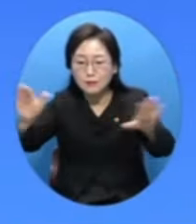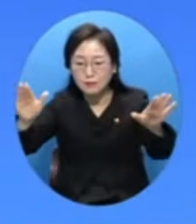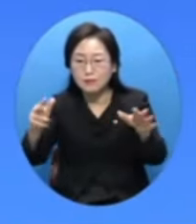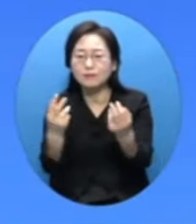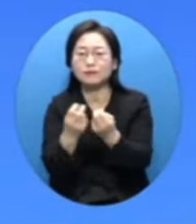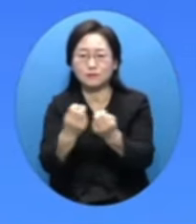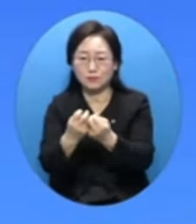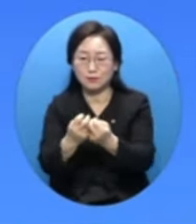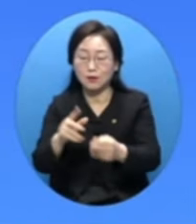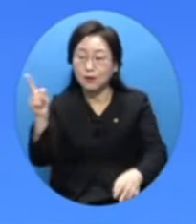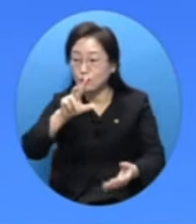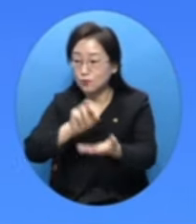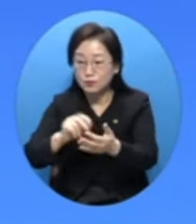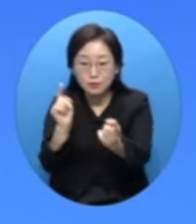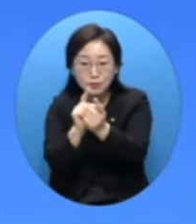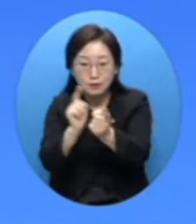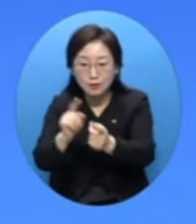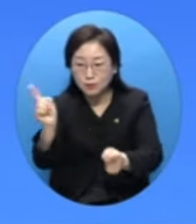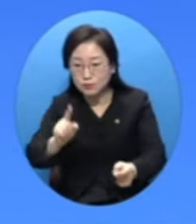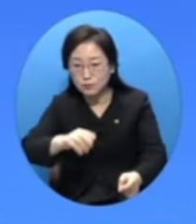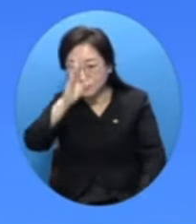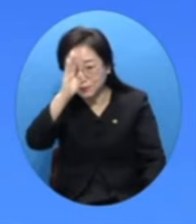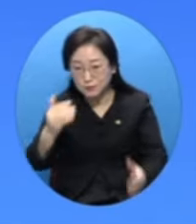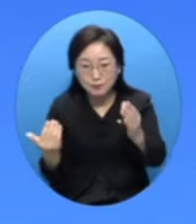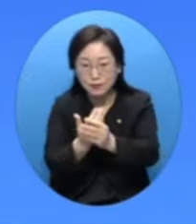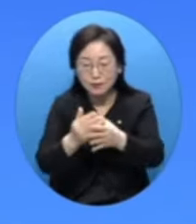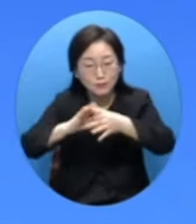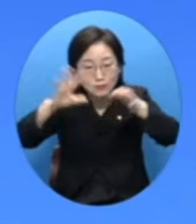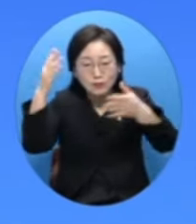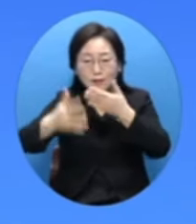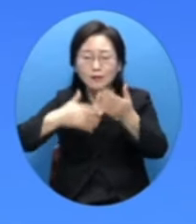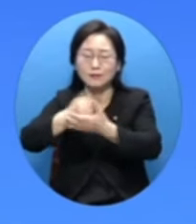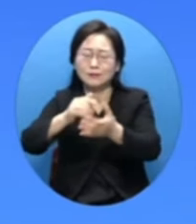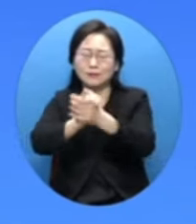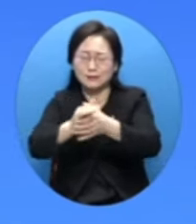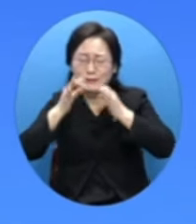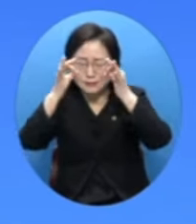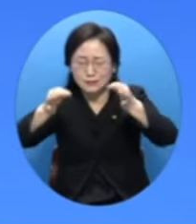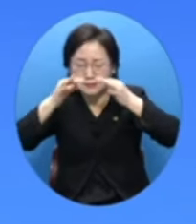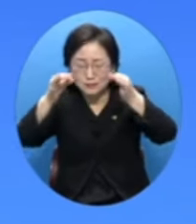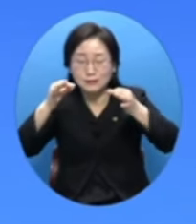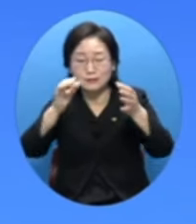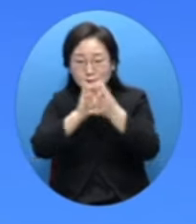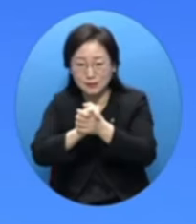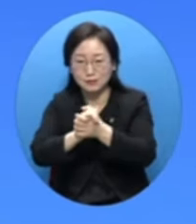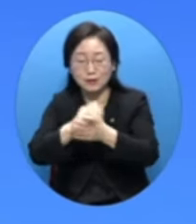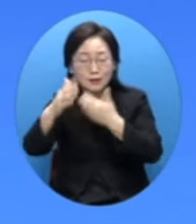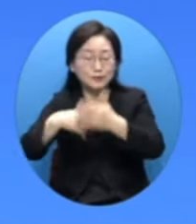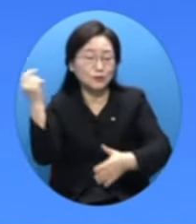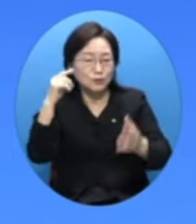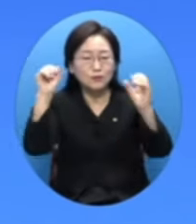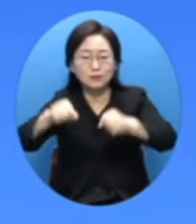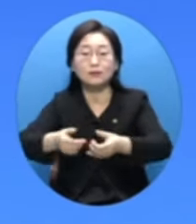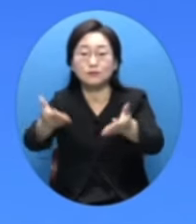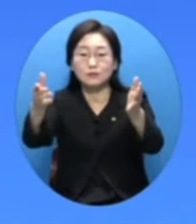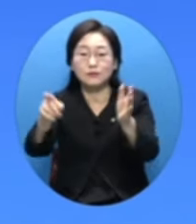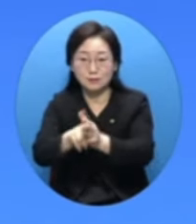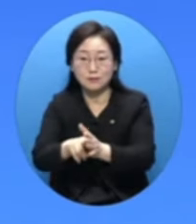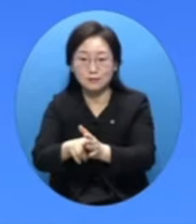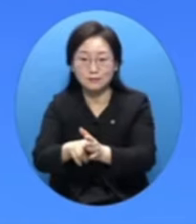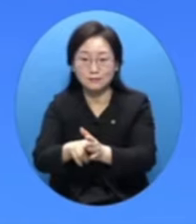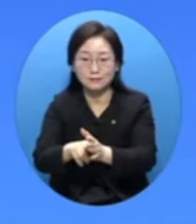것입니다. 어떤 문제를 만나든지 어떤 질병에 처하든지 하나님께 부르죠. 기도하고 또 기도하고 또 기도하면 하나님이 들으시고 응답해 주시는